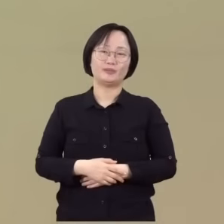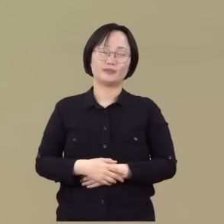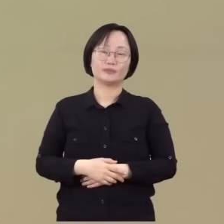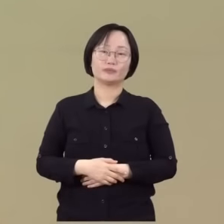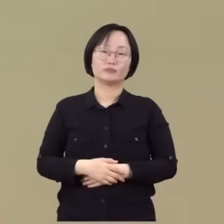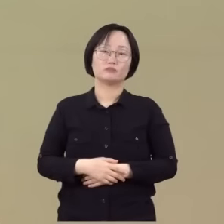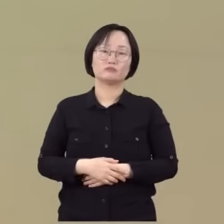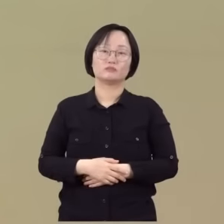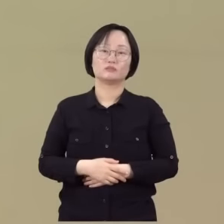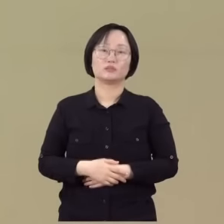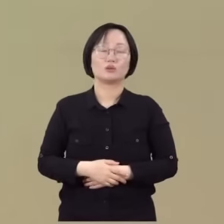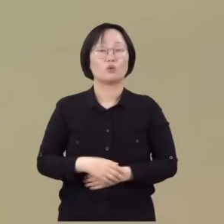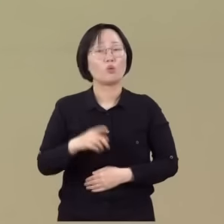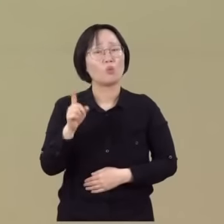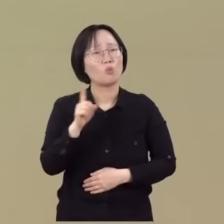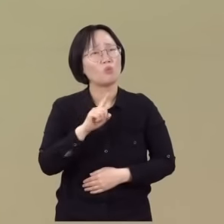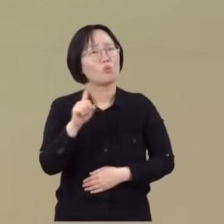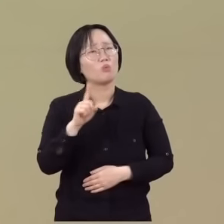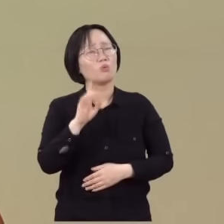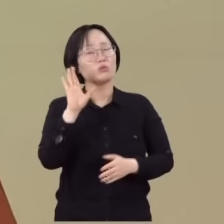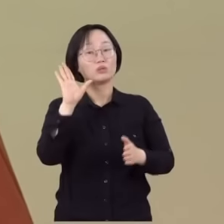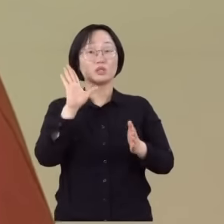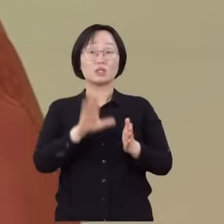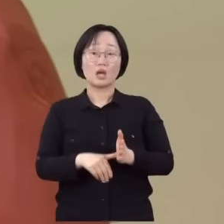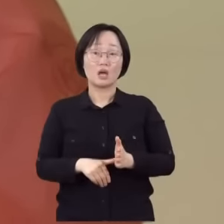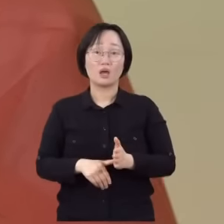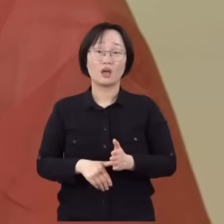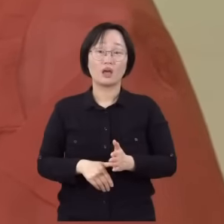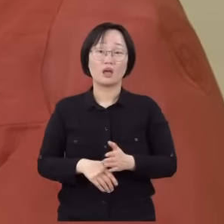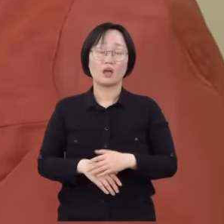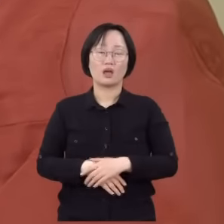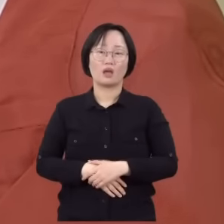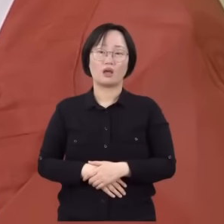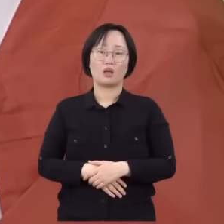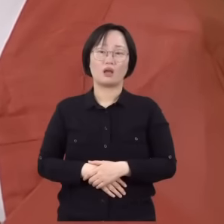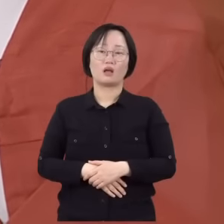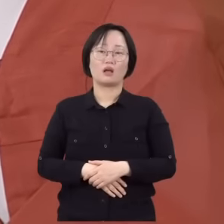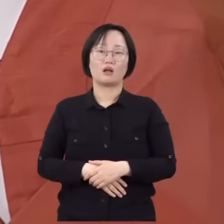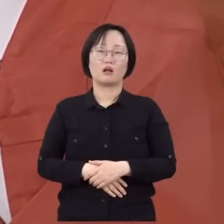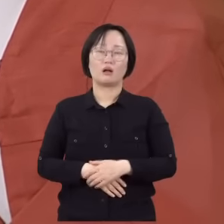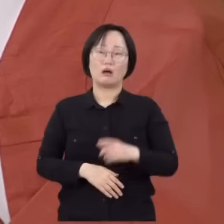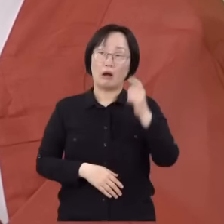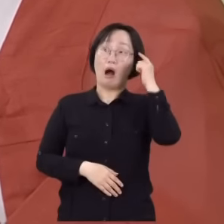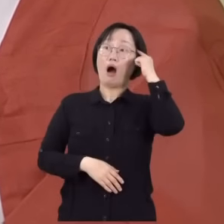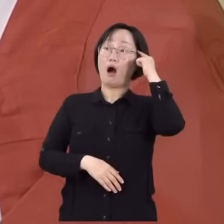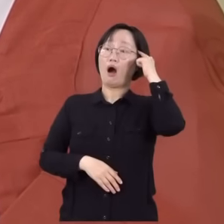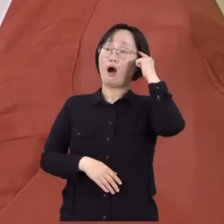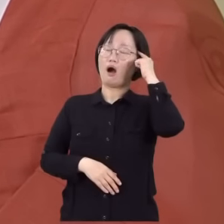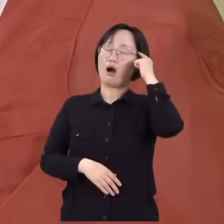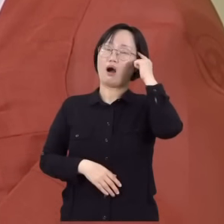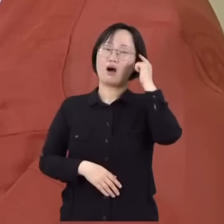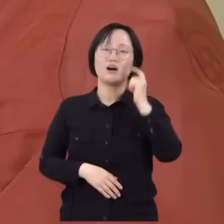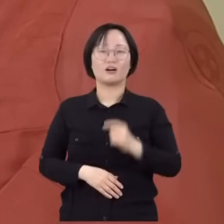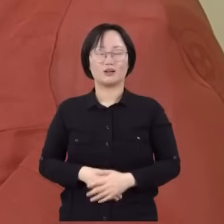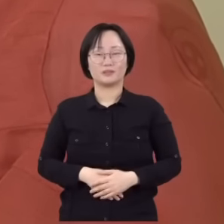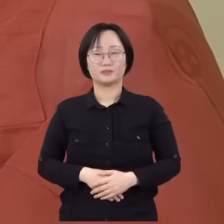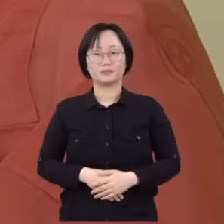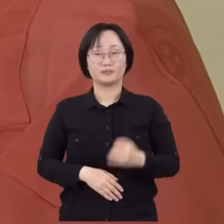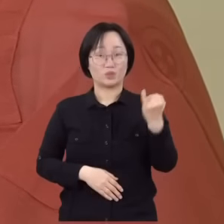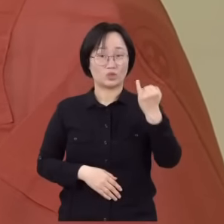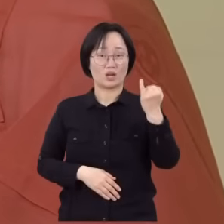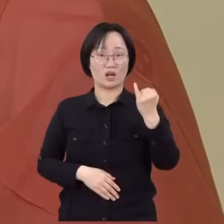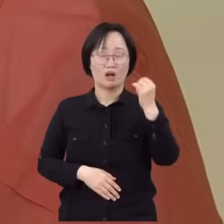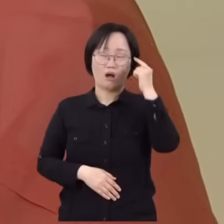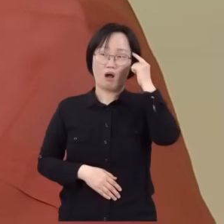어느 순간 어느 순간 어느 순간 자기가 딱 깨달았어요